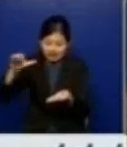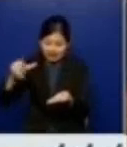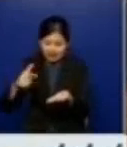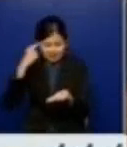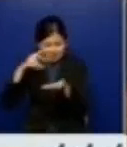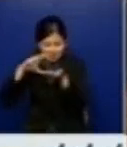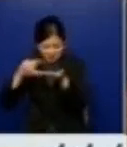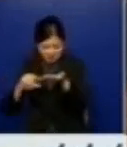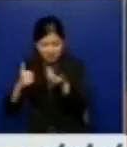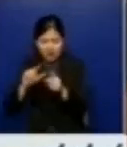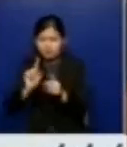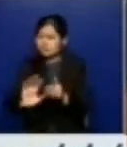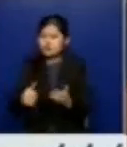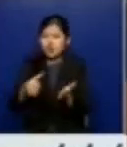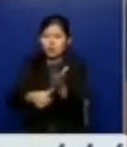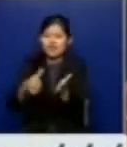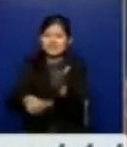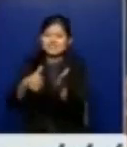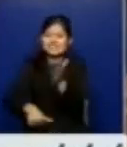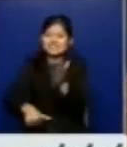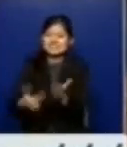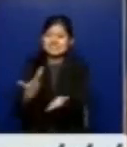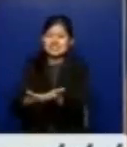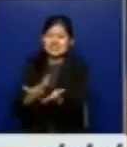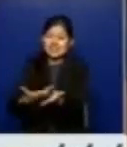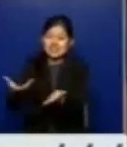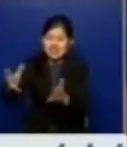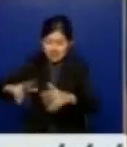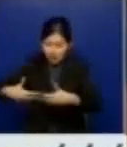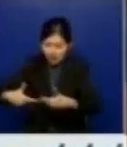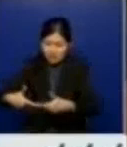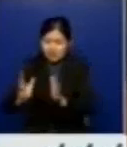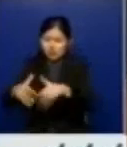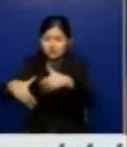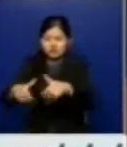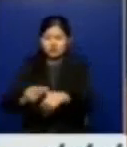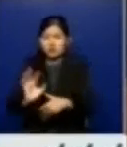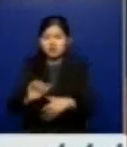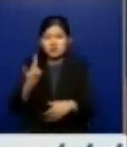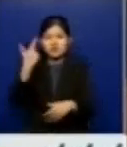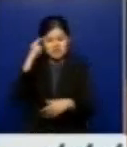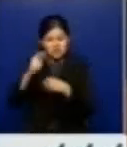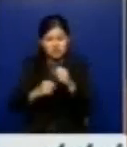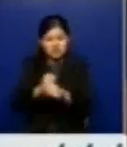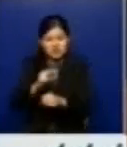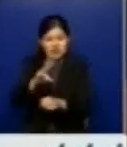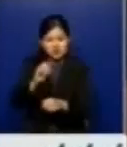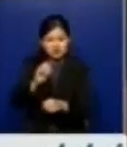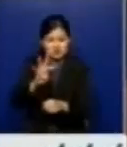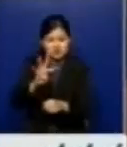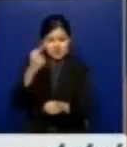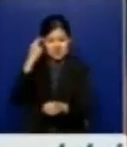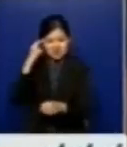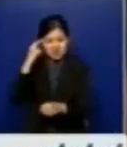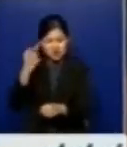ภาษีจากพี่น้องประชาชนด้วยนะครับอันนี้อยากฝากไปถึงรัฐบาลด้วยนะครับว่ายังไงปี64ท่านก็ไม่สามารถเก็บภาษีได้แน่น